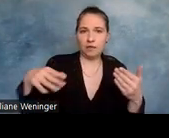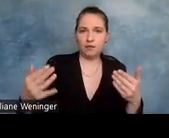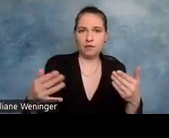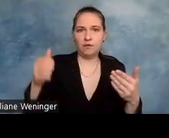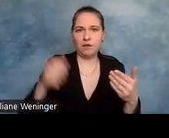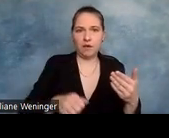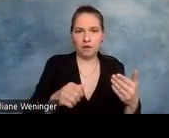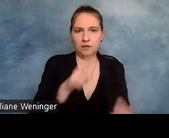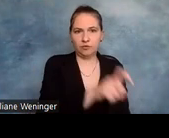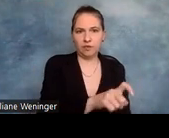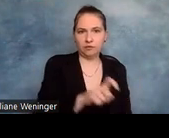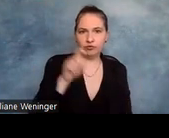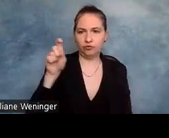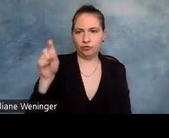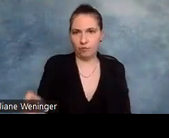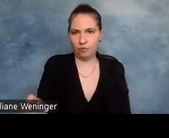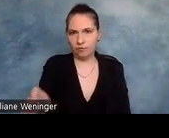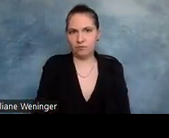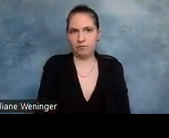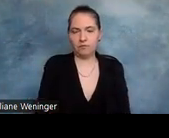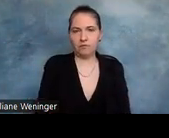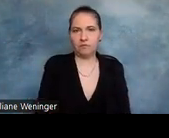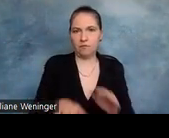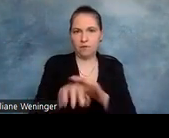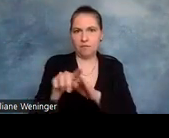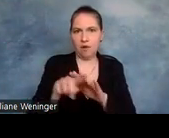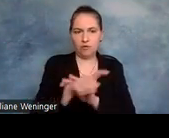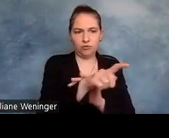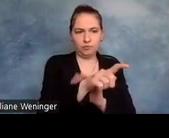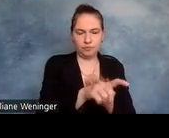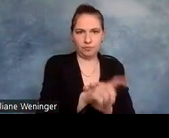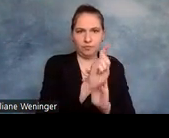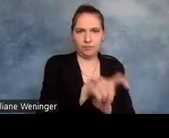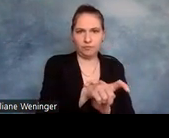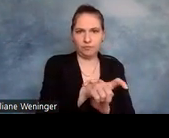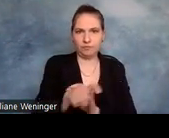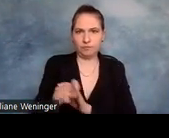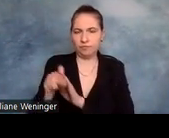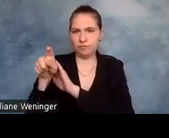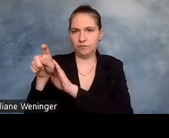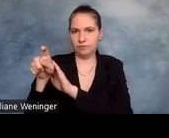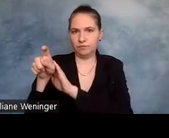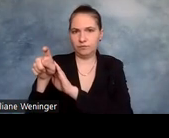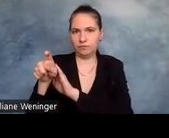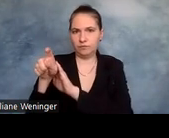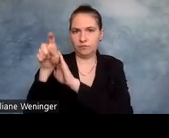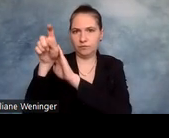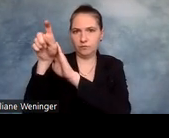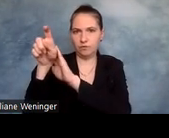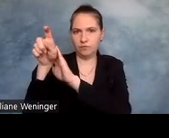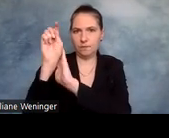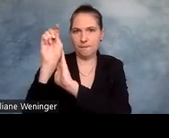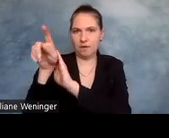Drag and Drop, also man klickt drauf, hält die Maus fest und geht hier hoch in die